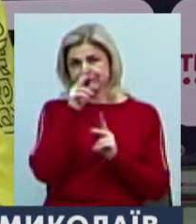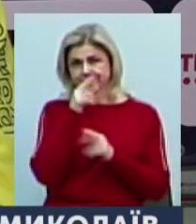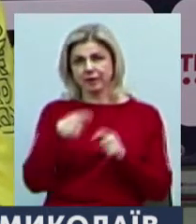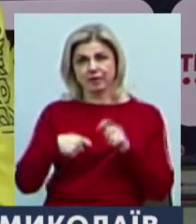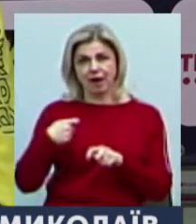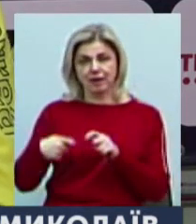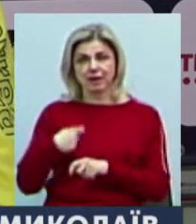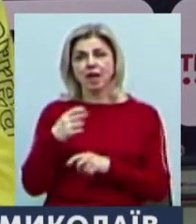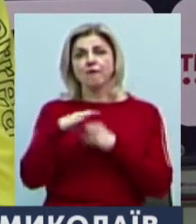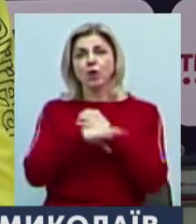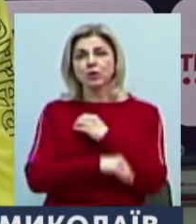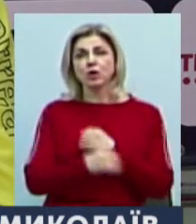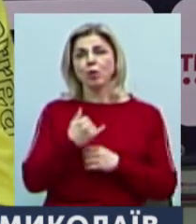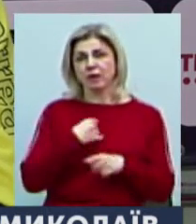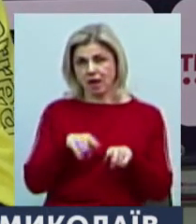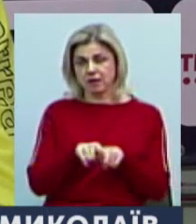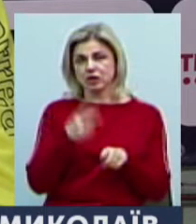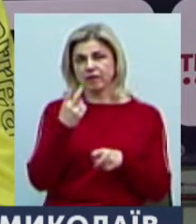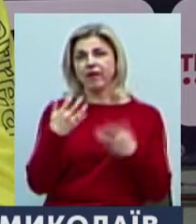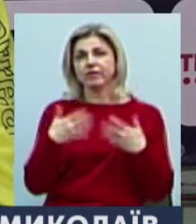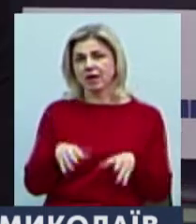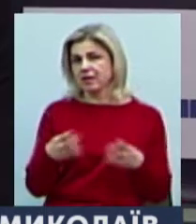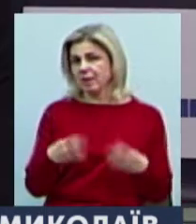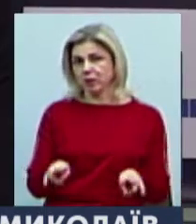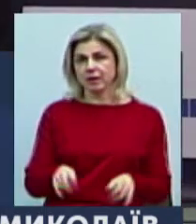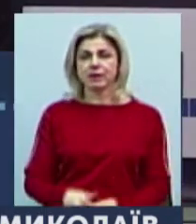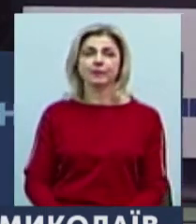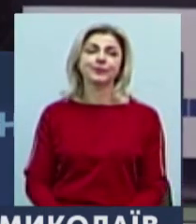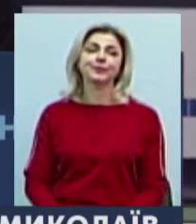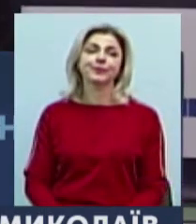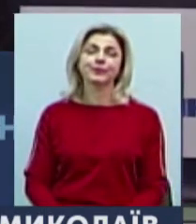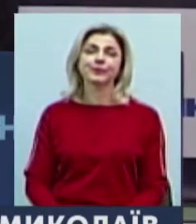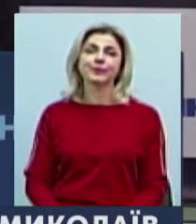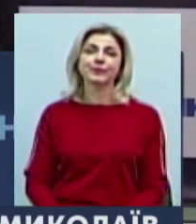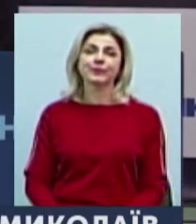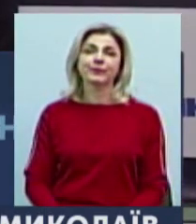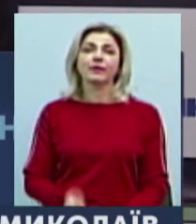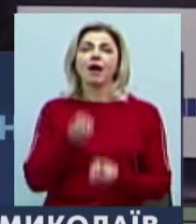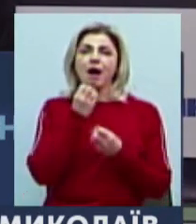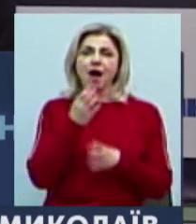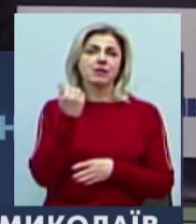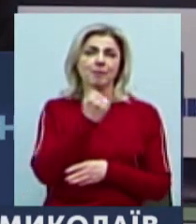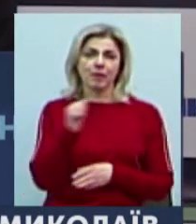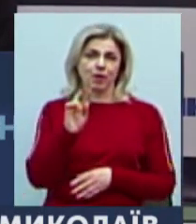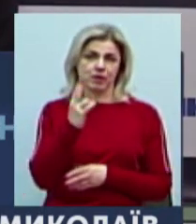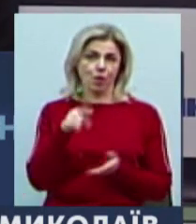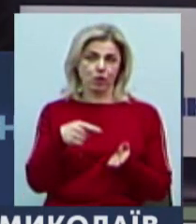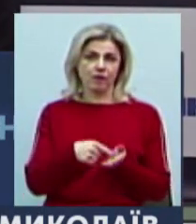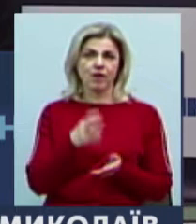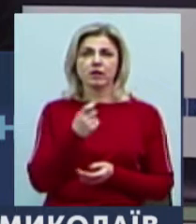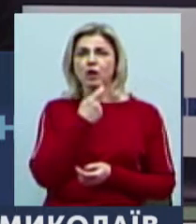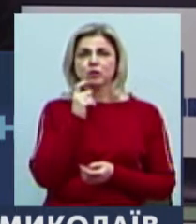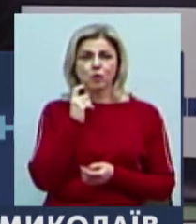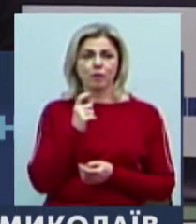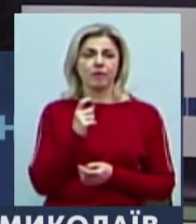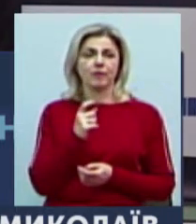втрати. Наприкінці, зокрема, у мене також 2 втрати були непотрібні. Хороша победа. Гарна перемога Миколаєва. На зубах вирвали